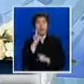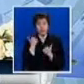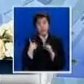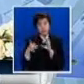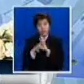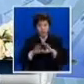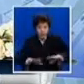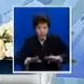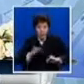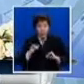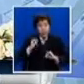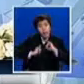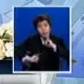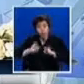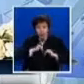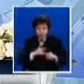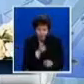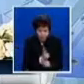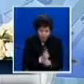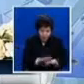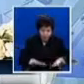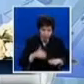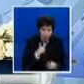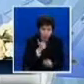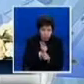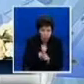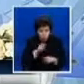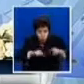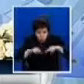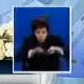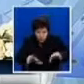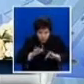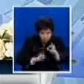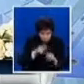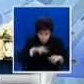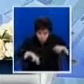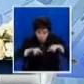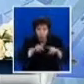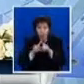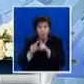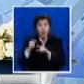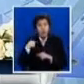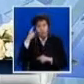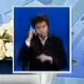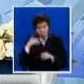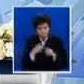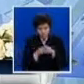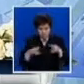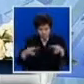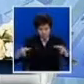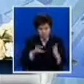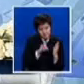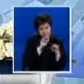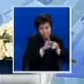เด็กเล็กซึ่งก็มีเรื่องของสถานดูแลเด็กเล็กก็จะมีการกำหนดเป้าหมายในการขยายตัวมีมาตรการในการส่งเสริมทั้ง